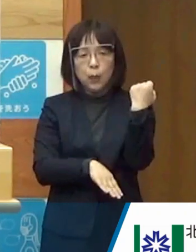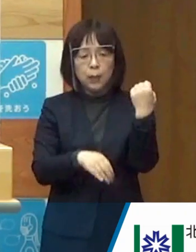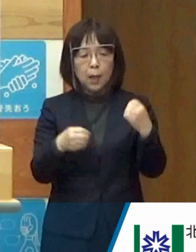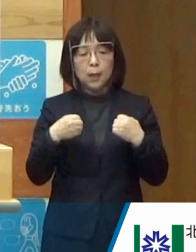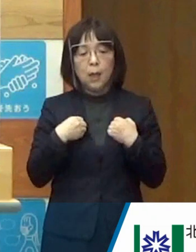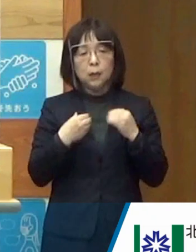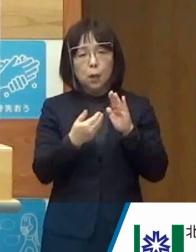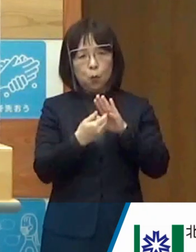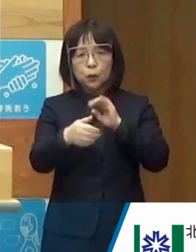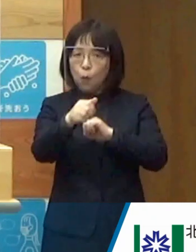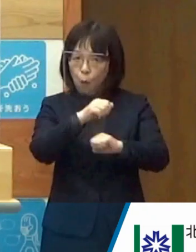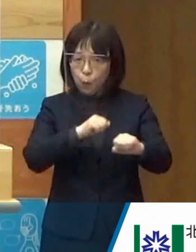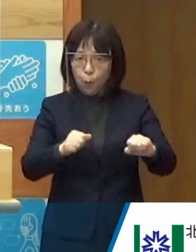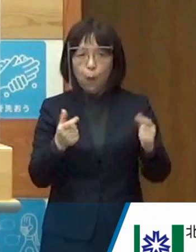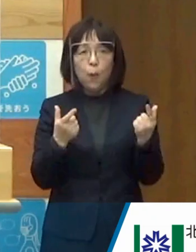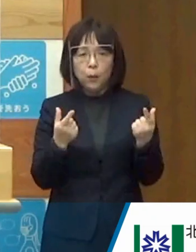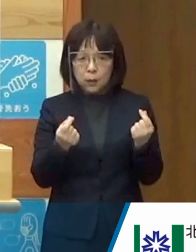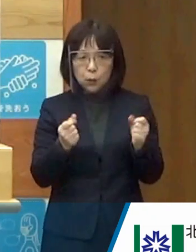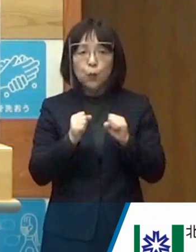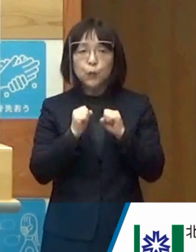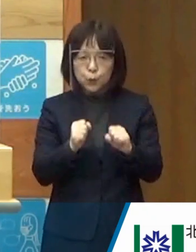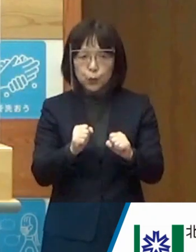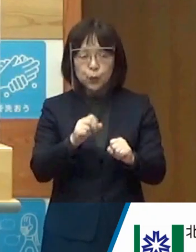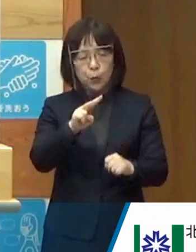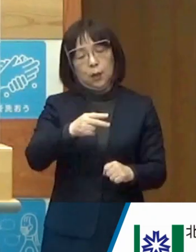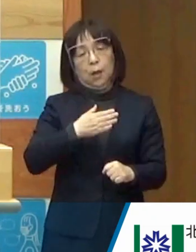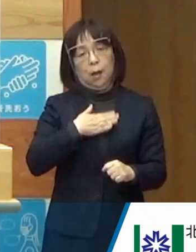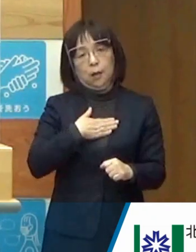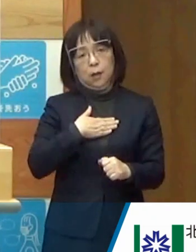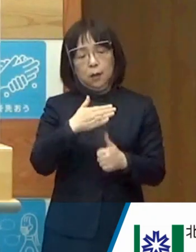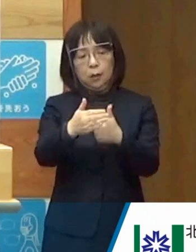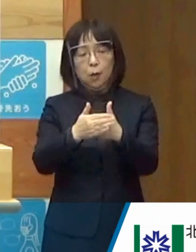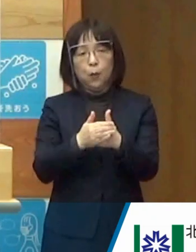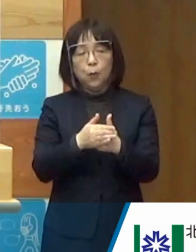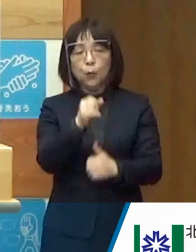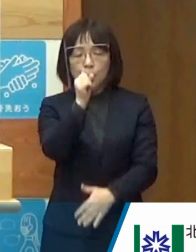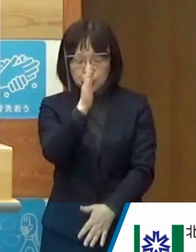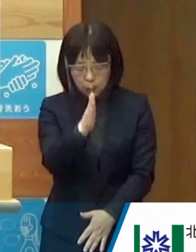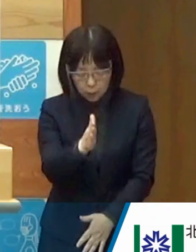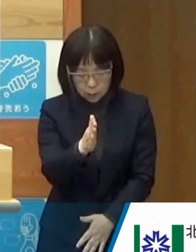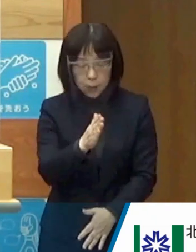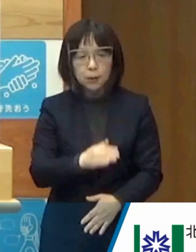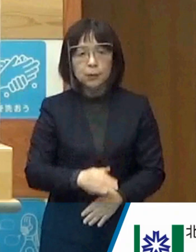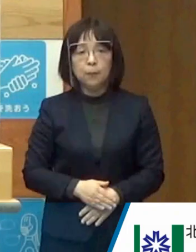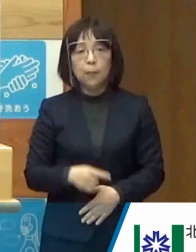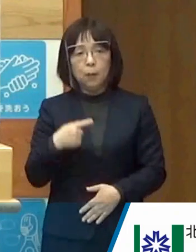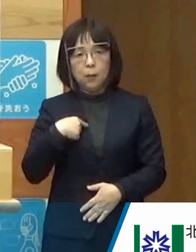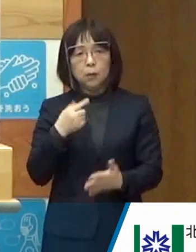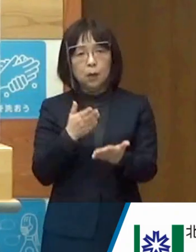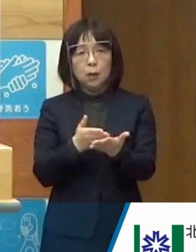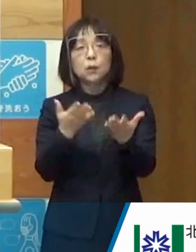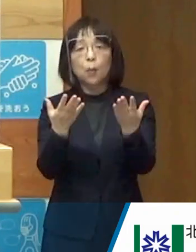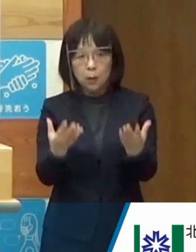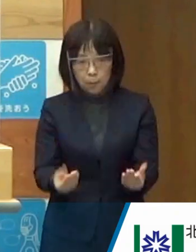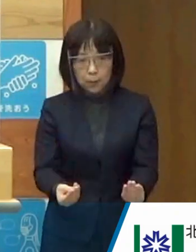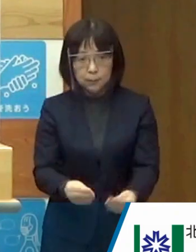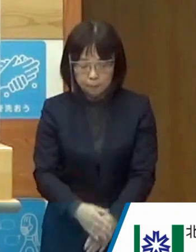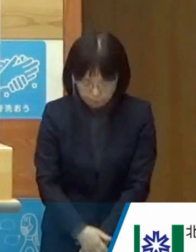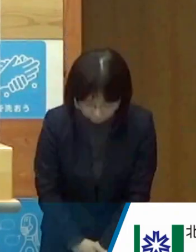行動の徹底について引き続きご理解とご協力の方よろしくお願い申し上げます。私からは以上です。